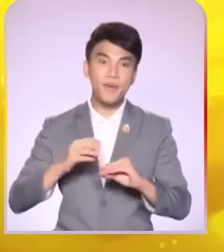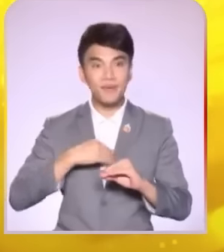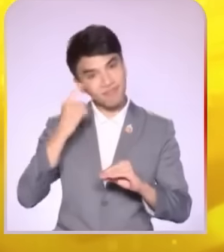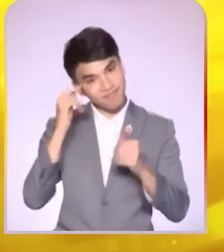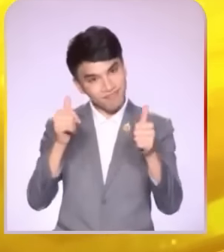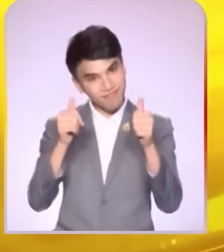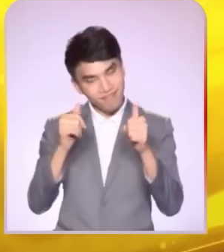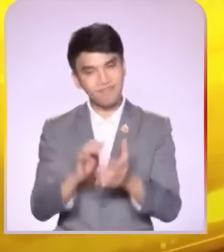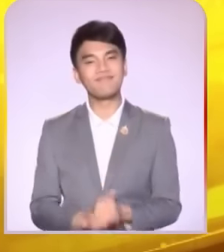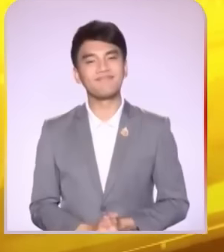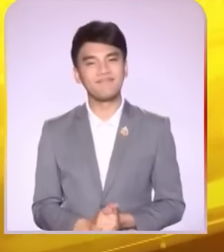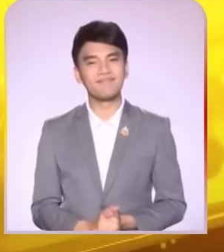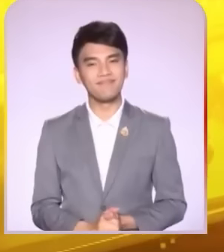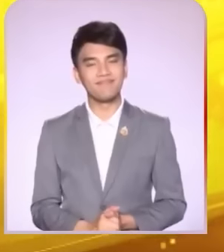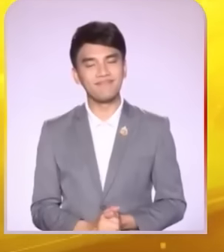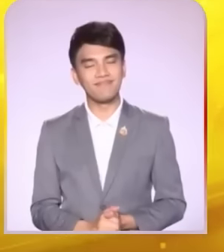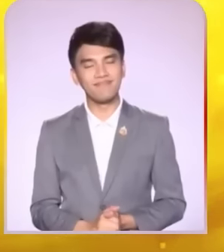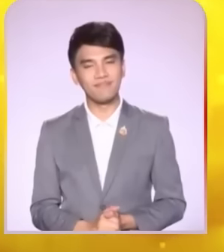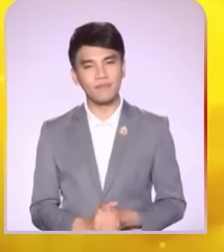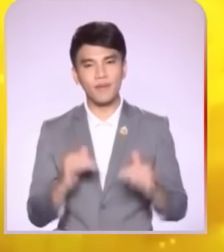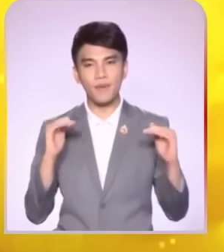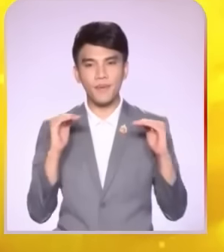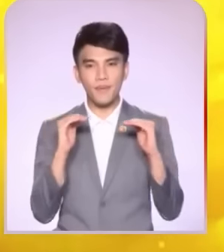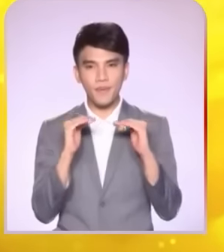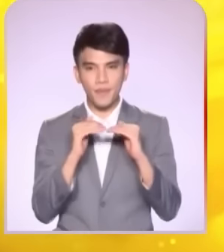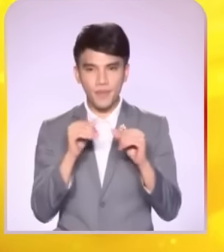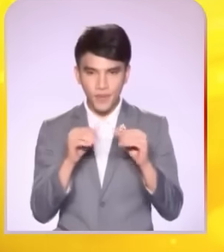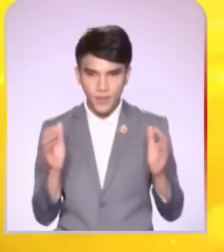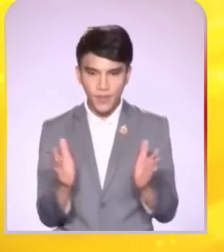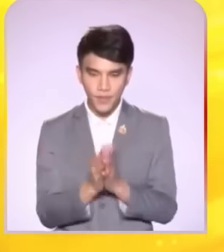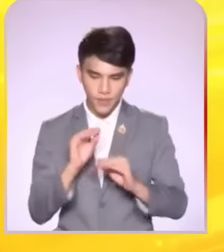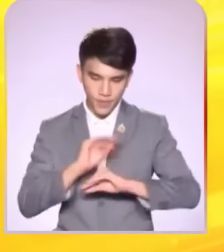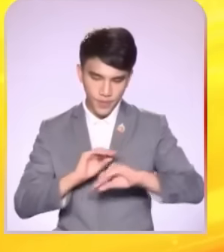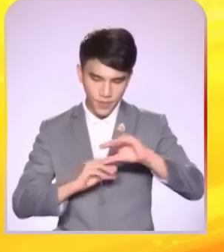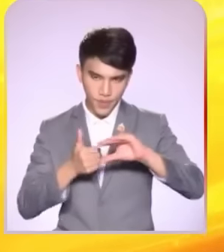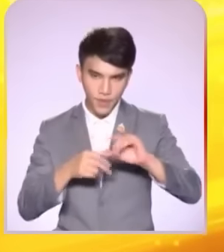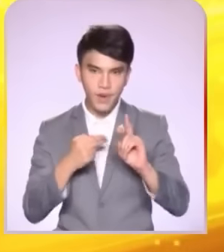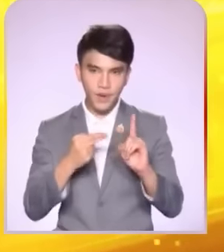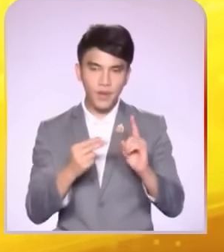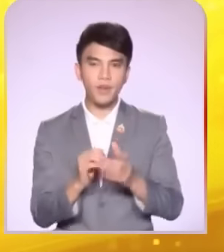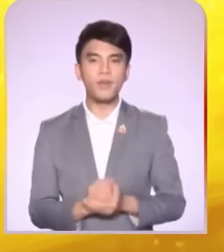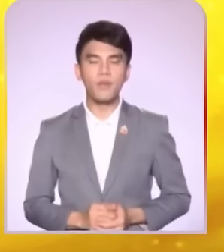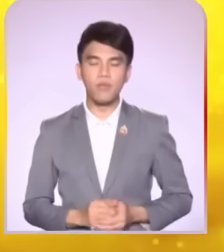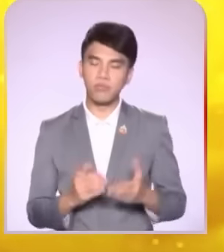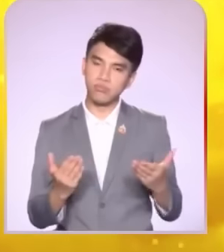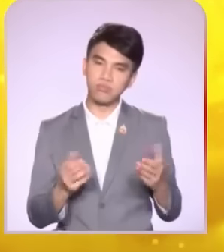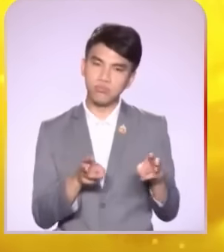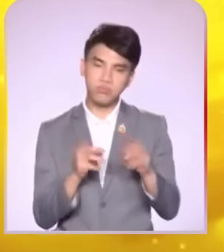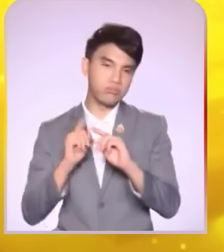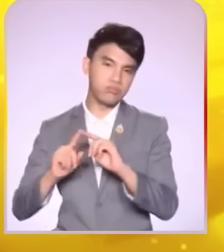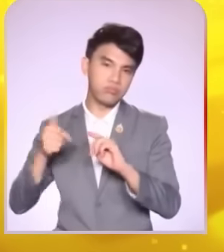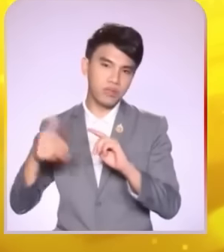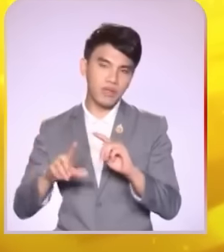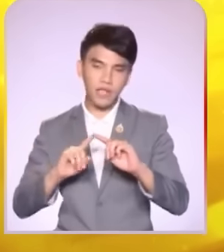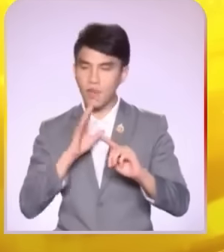นี้น่าดีนะ แล้วบางคนบอกว่าเขาอาจจะไม่มีสิทธิ์ได้อยู่ร่วมในโครงการเนี่ยดิจิทัล 10,000 บาทใช่ไหมคะไม่ได้อยู่ในหลักเกณฑ์ต่าง